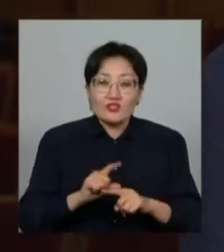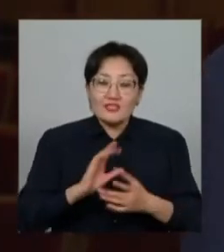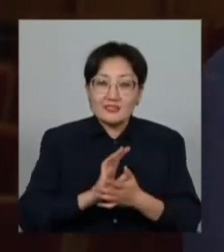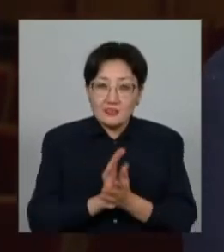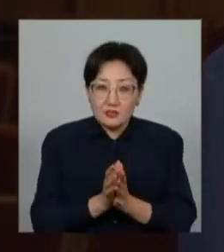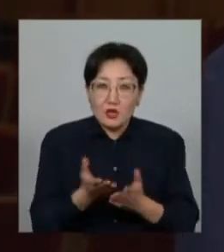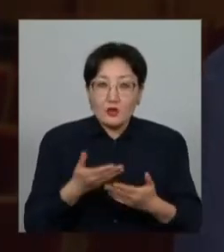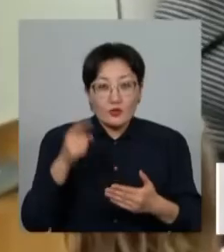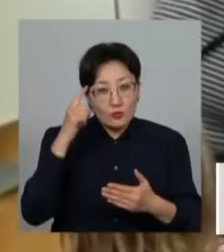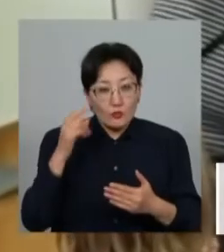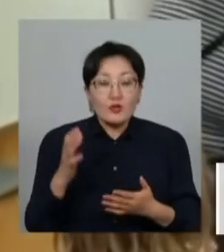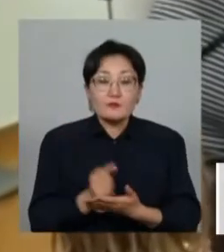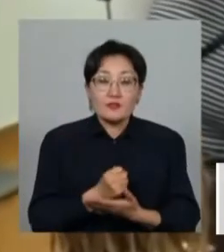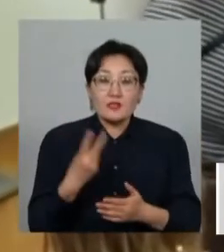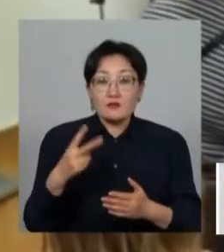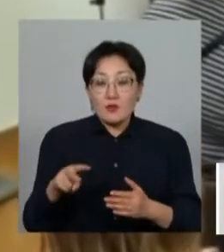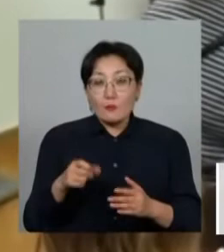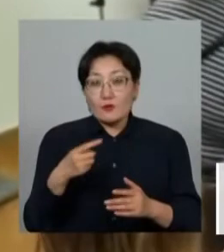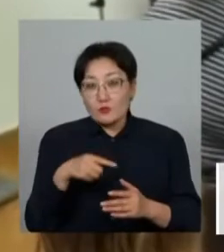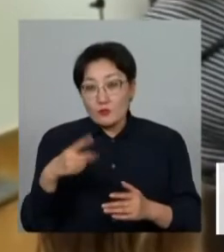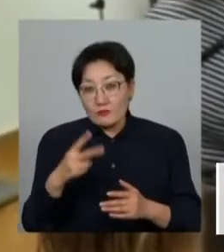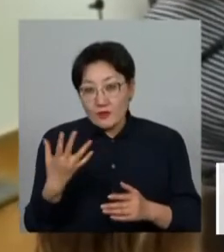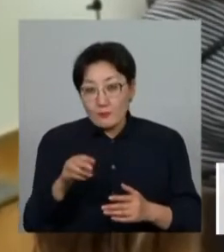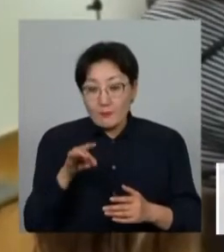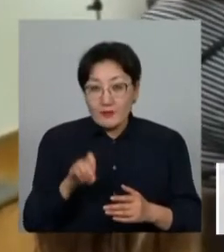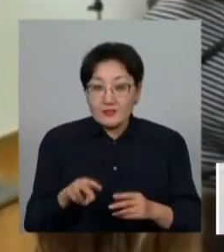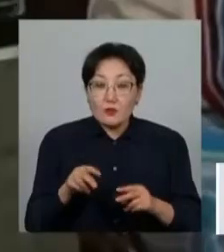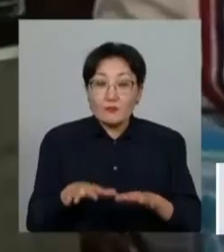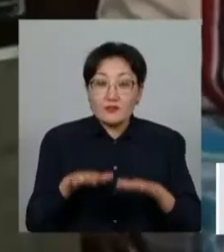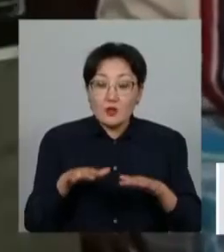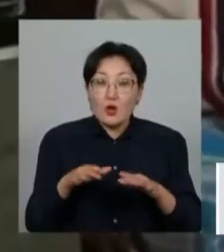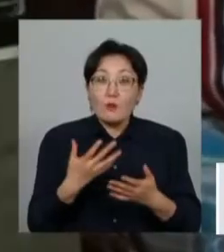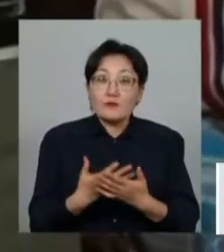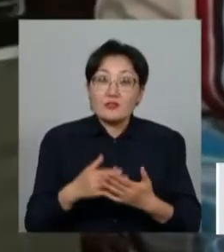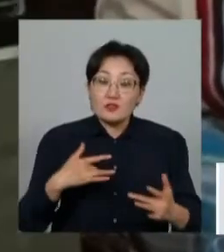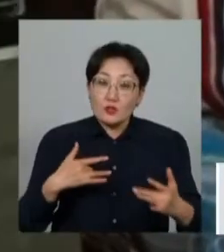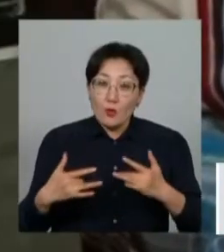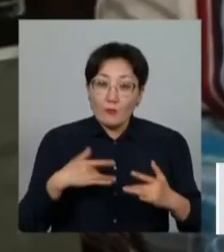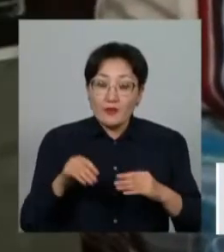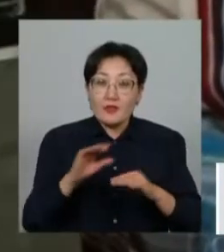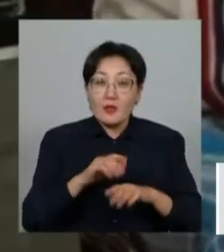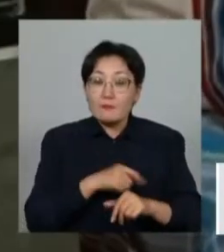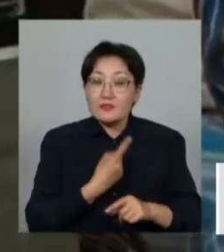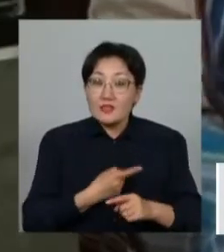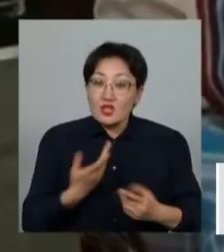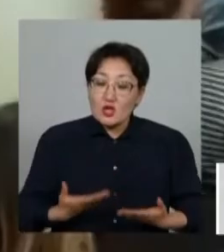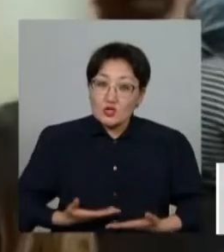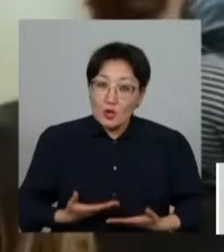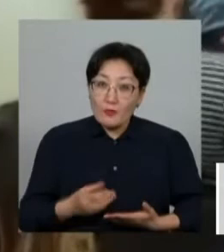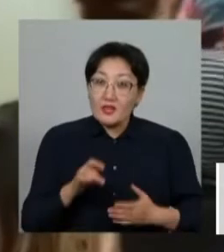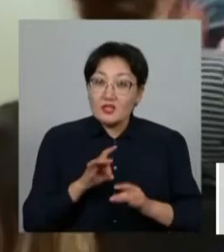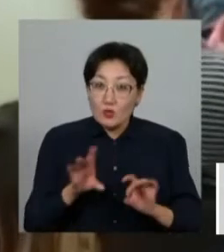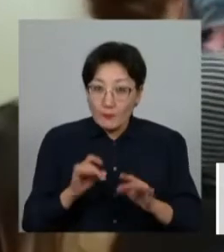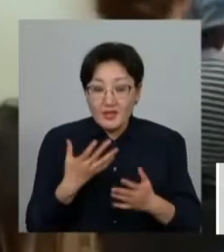думаю, что у нас получилось. Также с 20 по 25 марта зрителям представят песочное шоу, где мастера оживят легенды Наурыза. Они